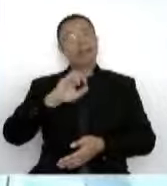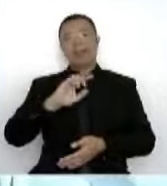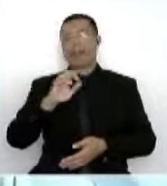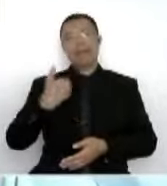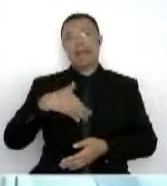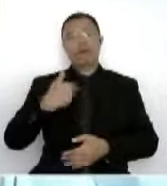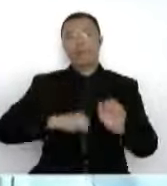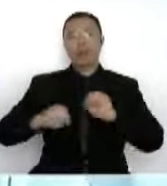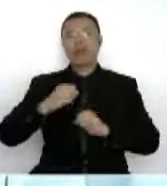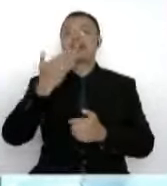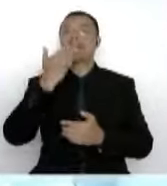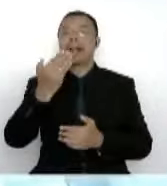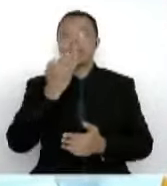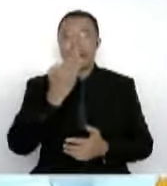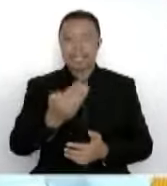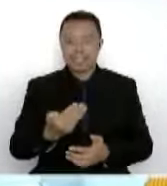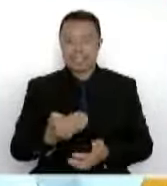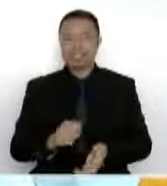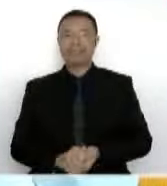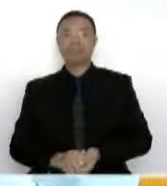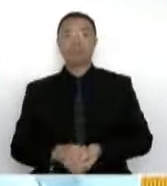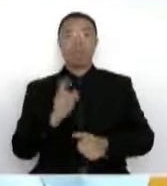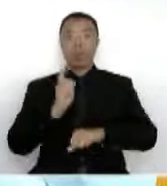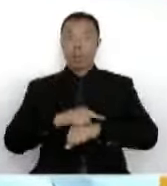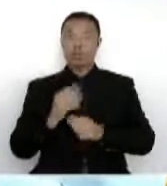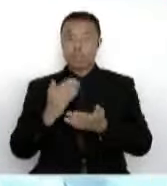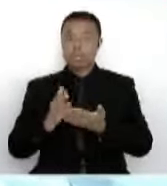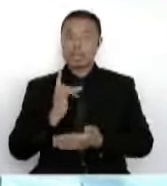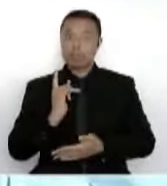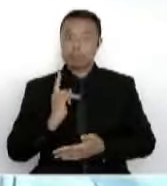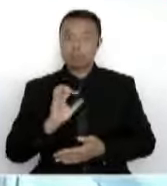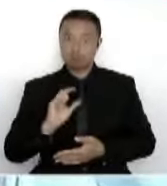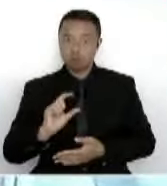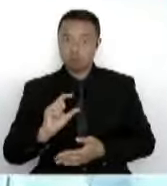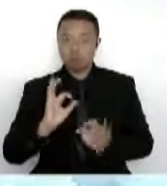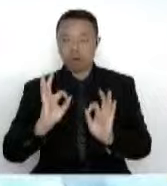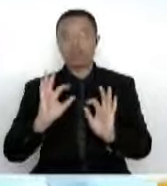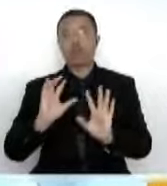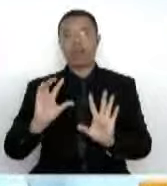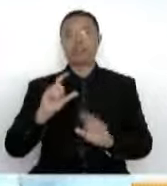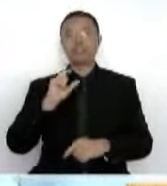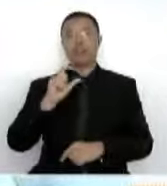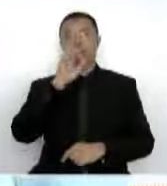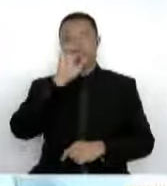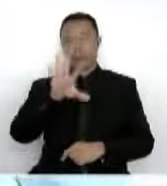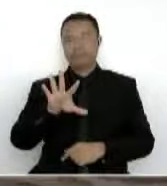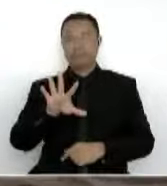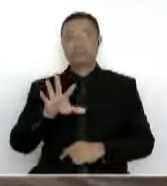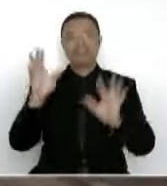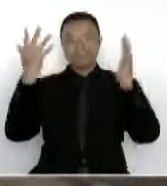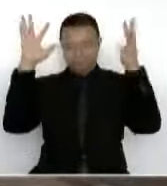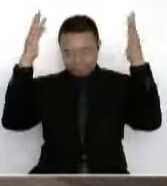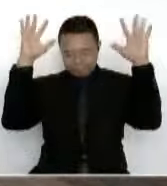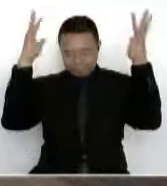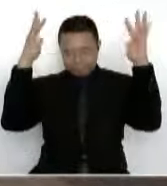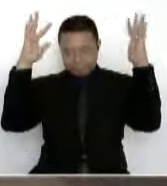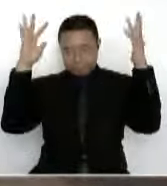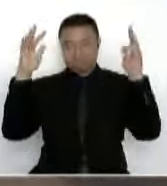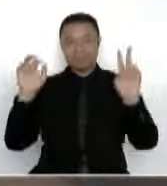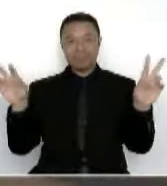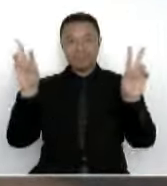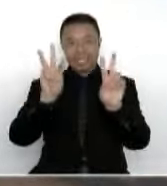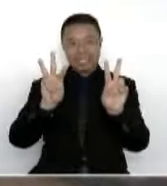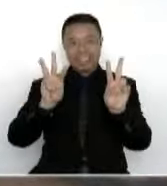terima kasih matur nuwun matur nuwun Masih ada sisa waktu cukup cukup cukup baik baik baik kita berikan Applause dulu untuk